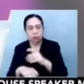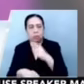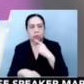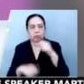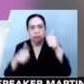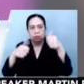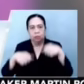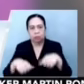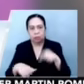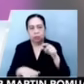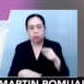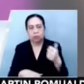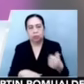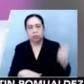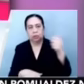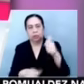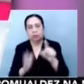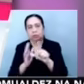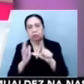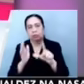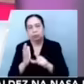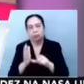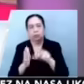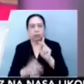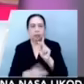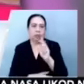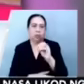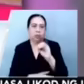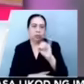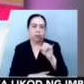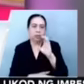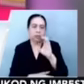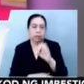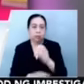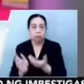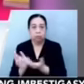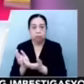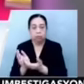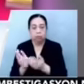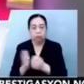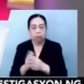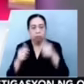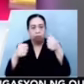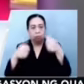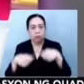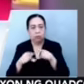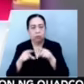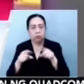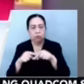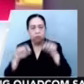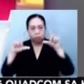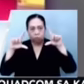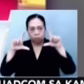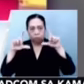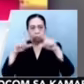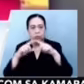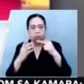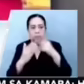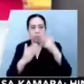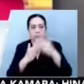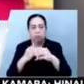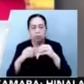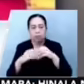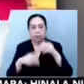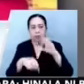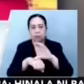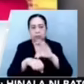Chief Legal Counsel ng KOJC. Bilang patunay, nag-post din ito ng screenshot ng isang programa sa cathedral kung